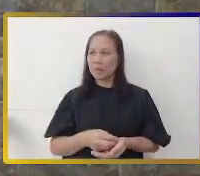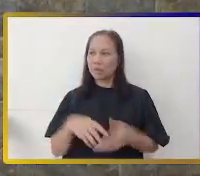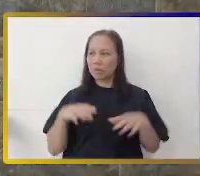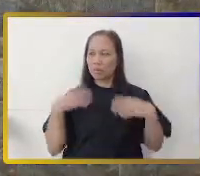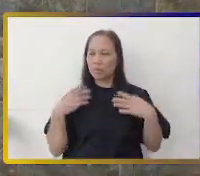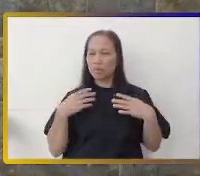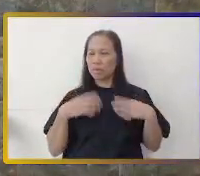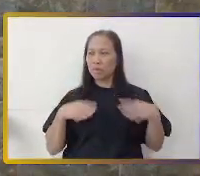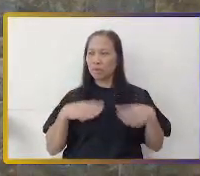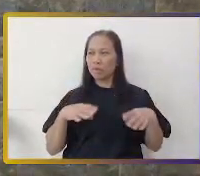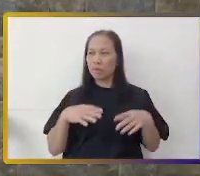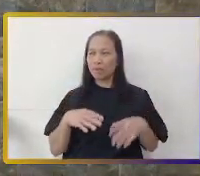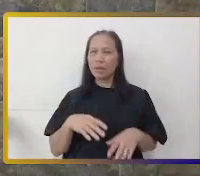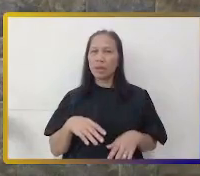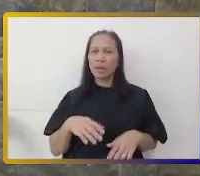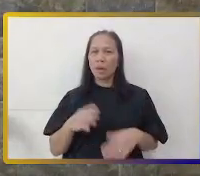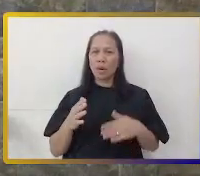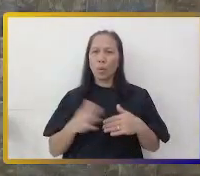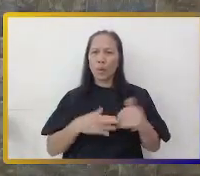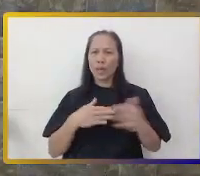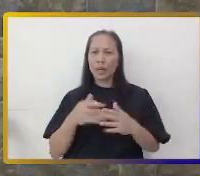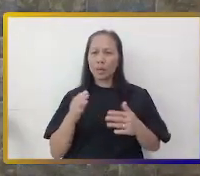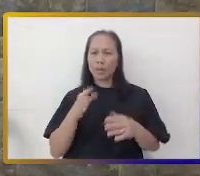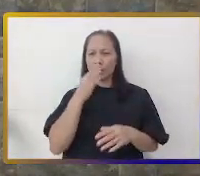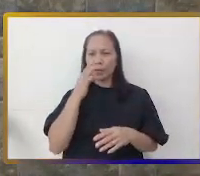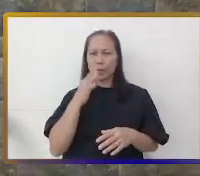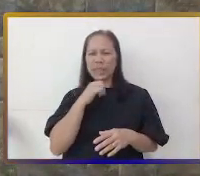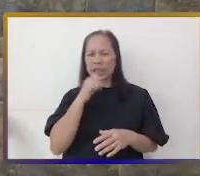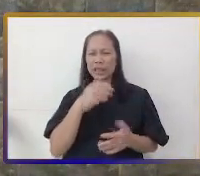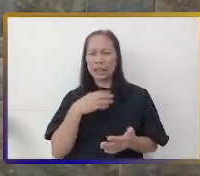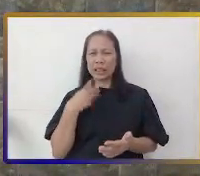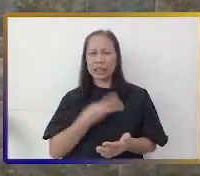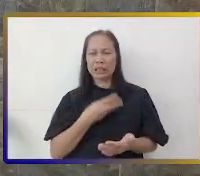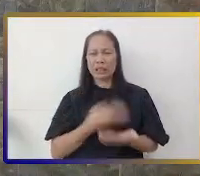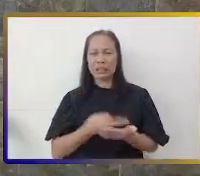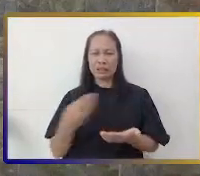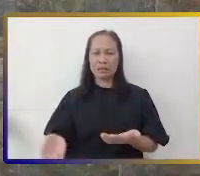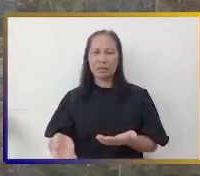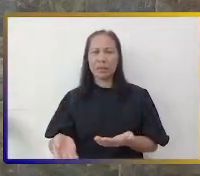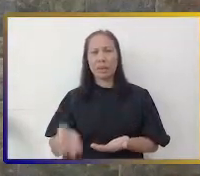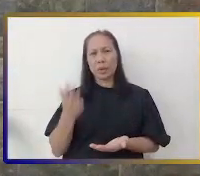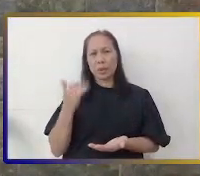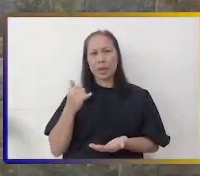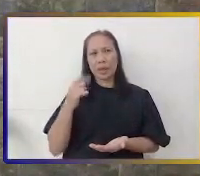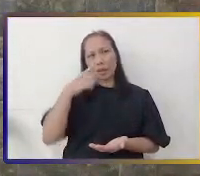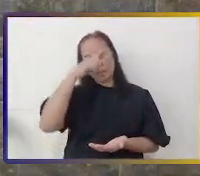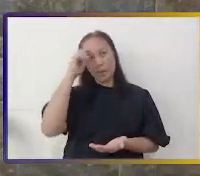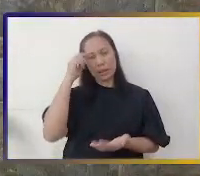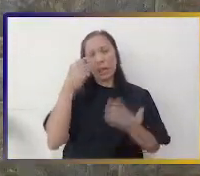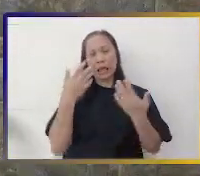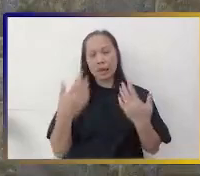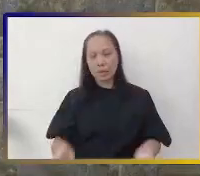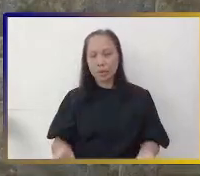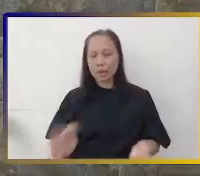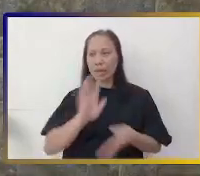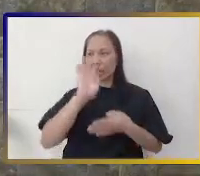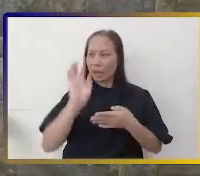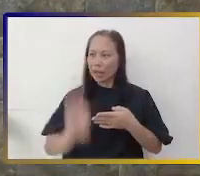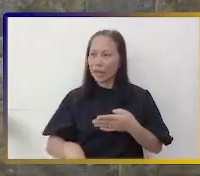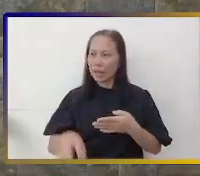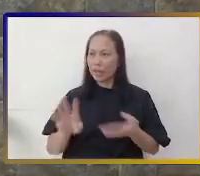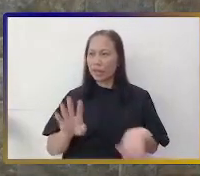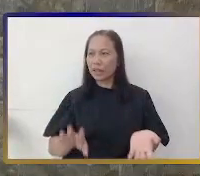ng kahit na anong pagkain yan bakit Tapos na eh Kaya nga mga